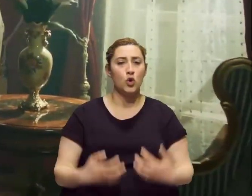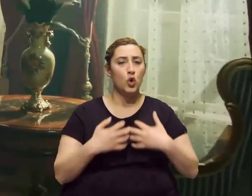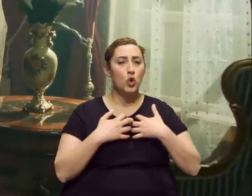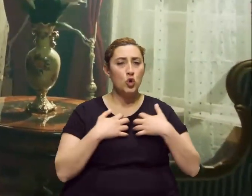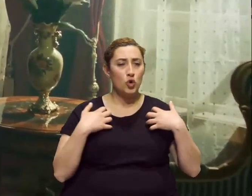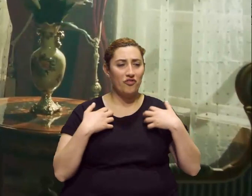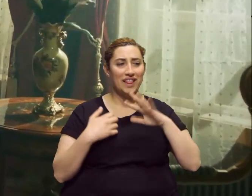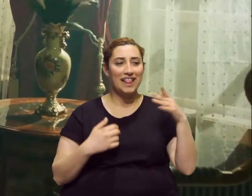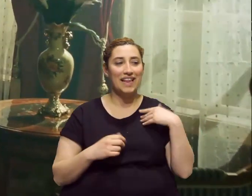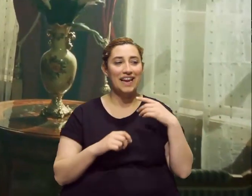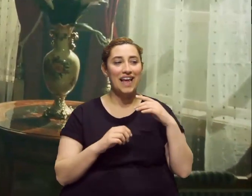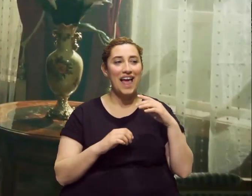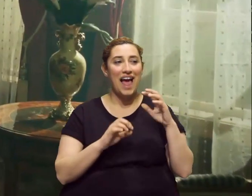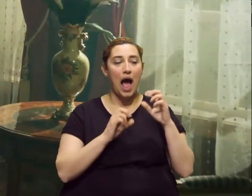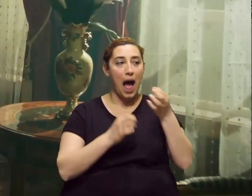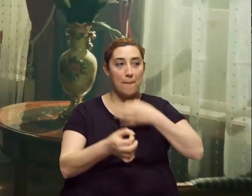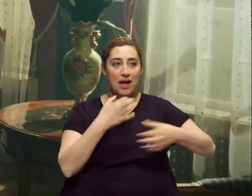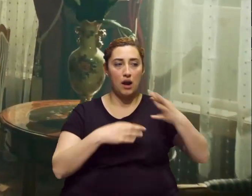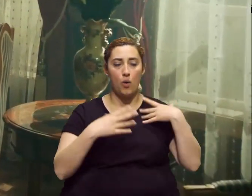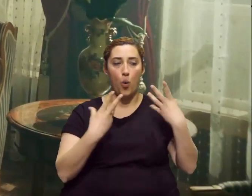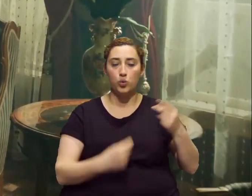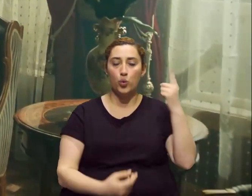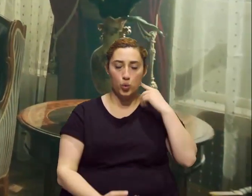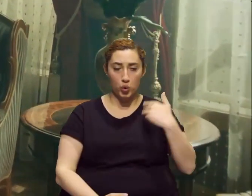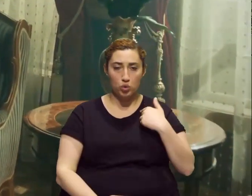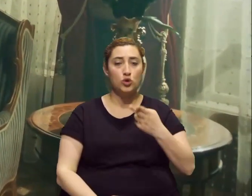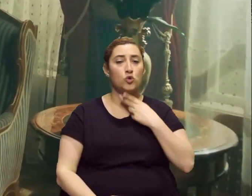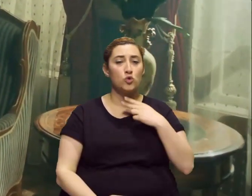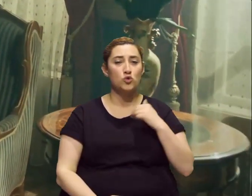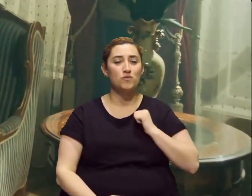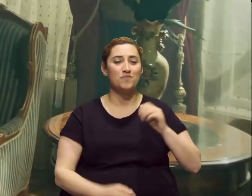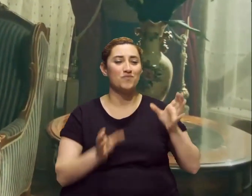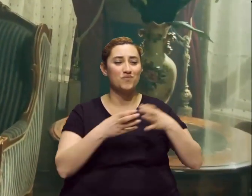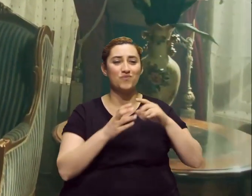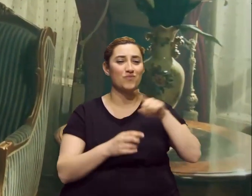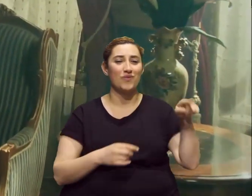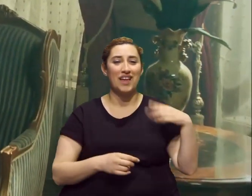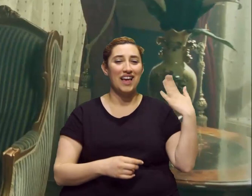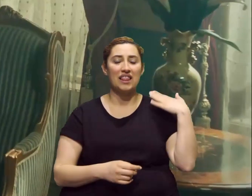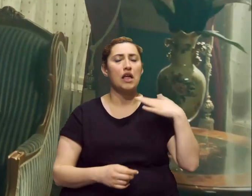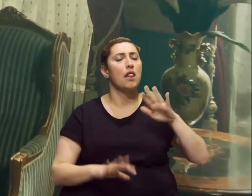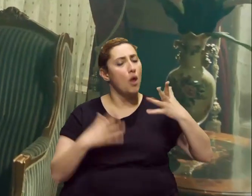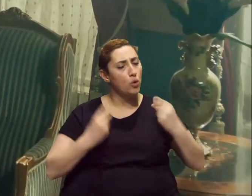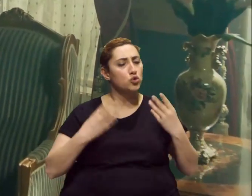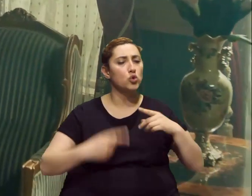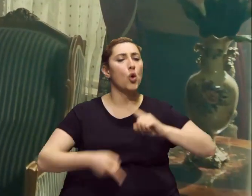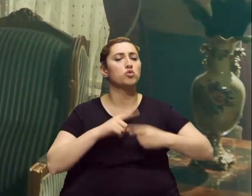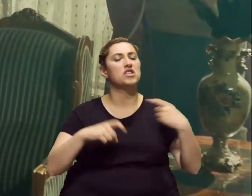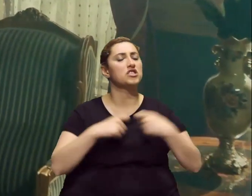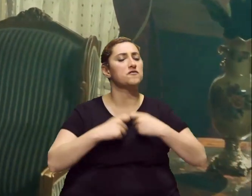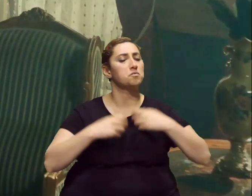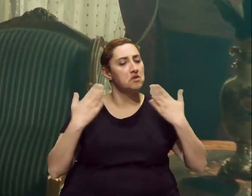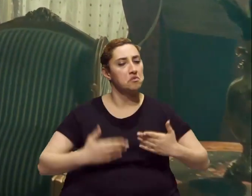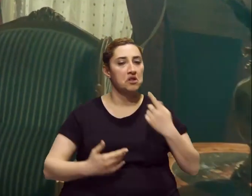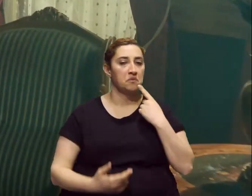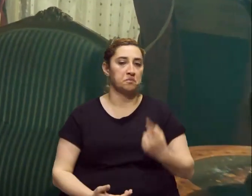Güvenilir kaynaklardan aldığımız bilgiye göre kraliçem, Rus ordusunun şahin generalleri her şeye rağmen Osmanlılarla